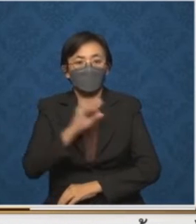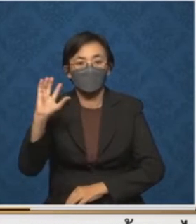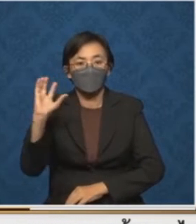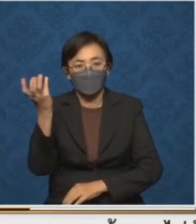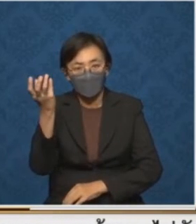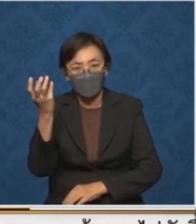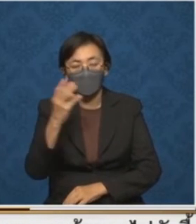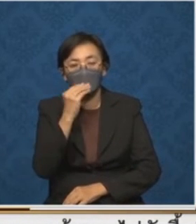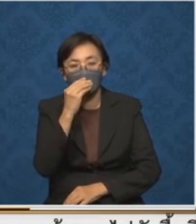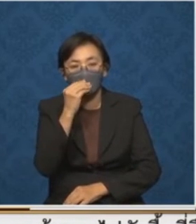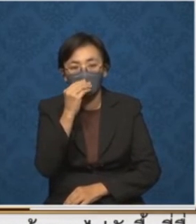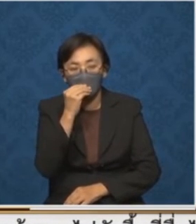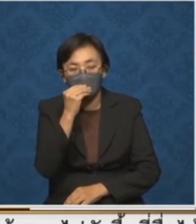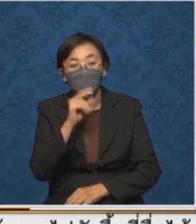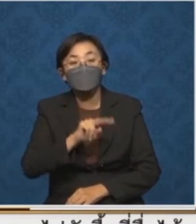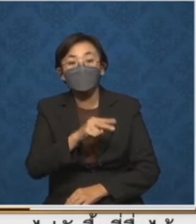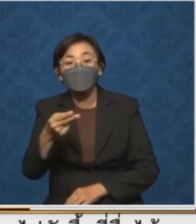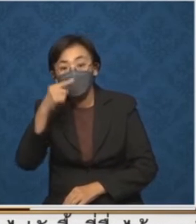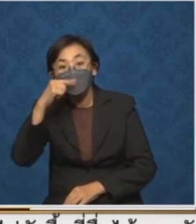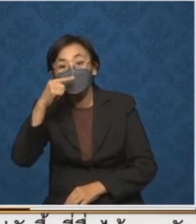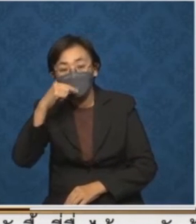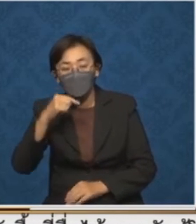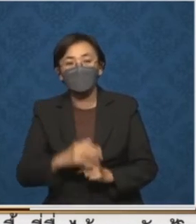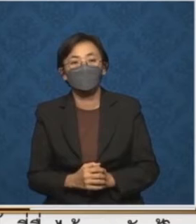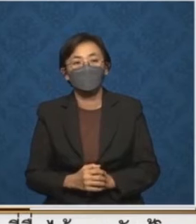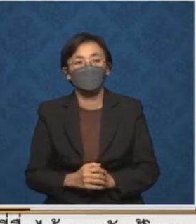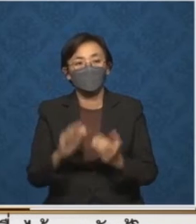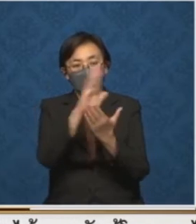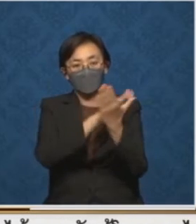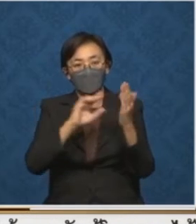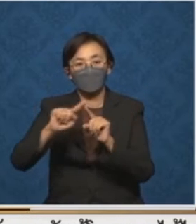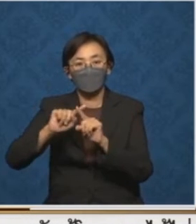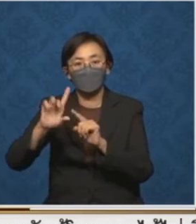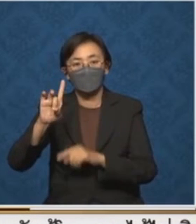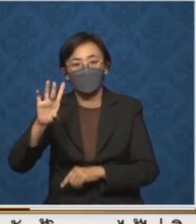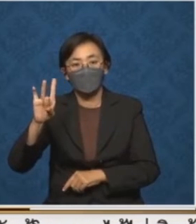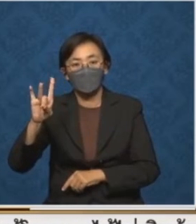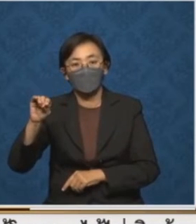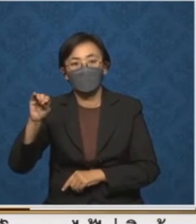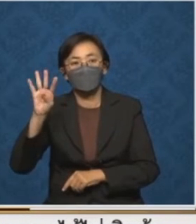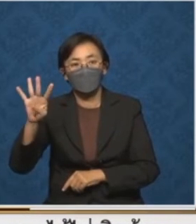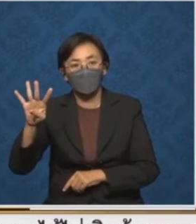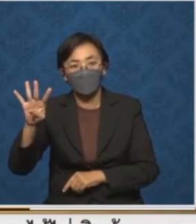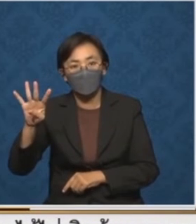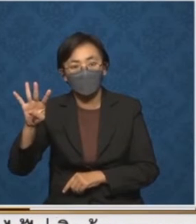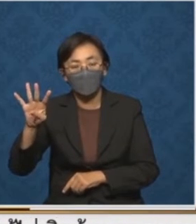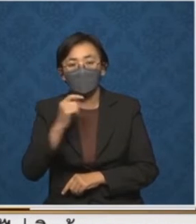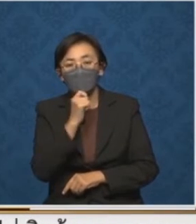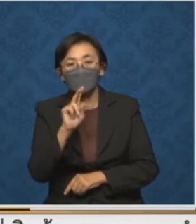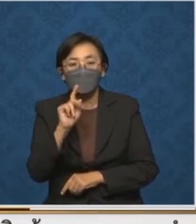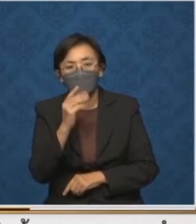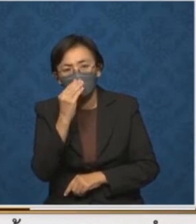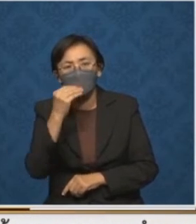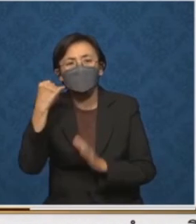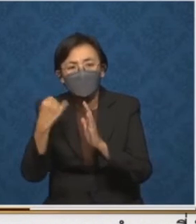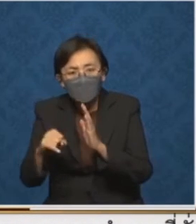ฉีดเส้แงหน้าแล้ถารู้มา ถามาทานวาผมคิดอะไรอยู่คร มันมประเทศอะไรวะที่มัน